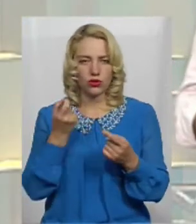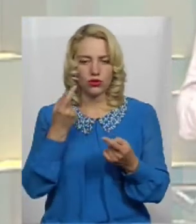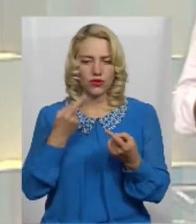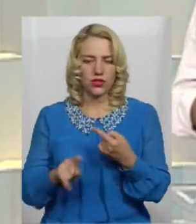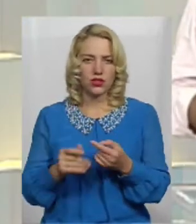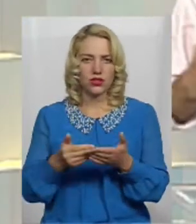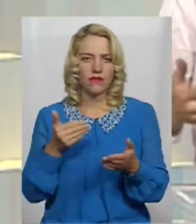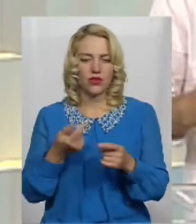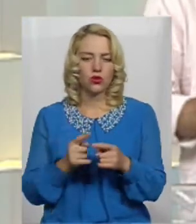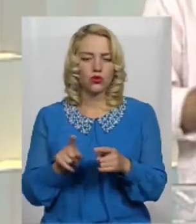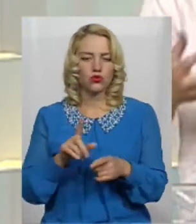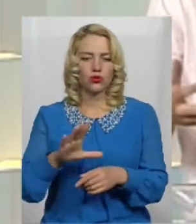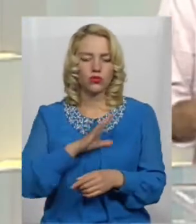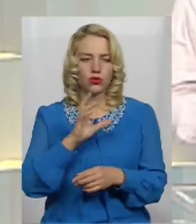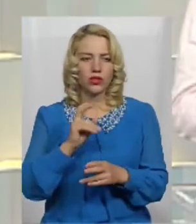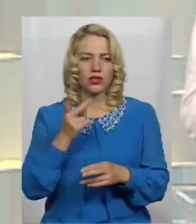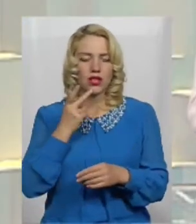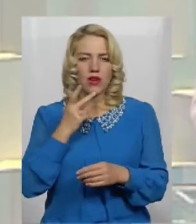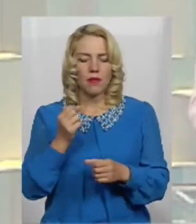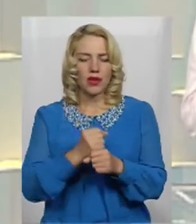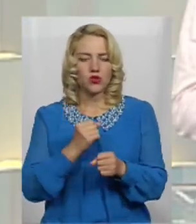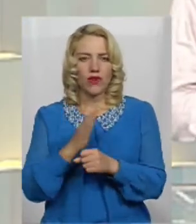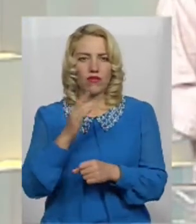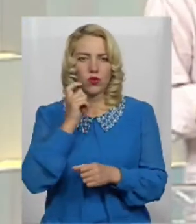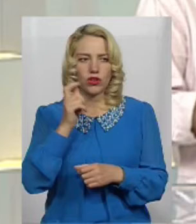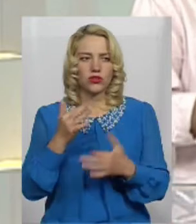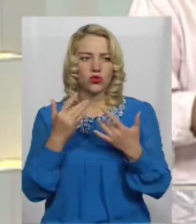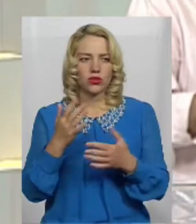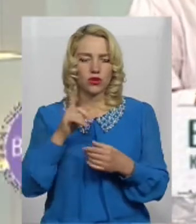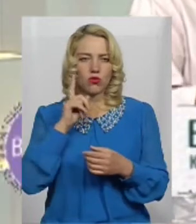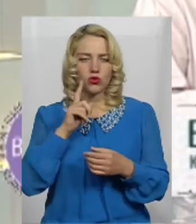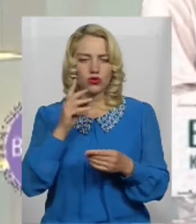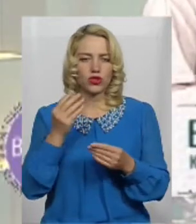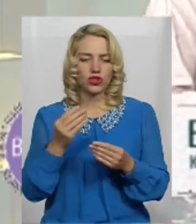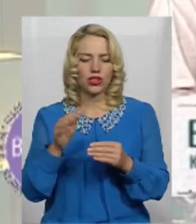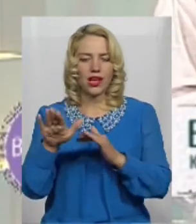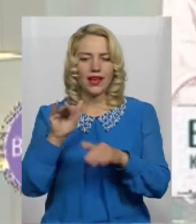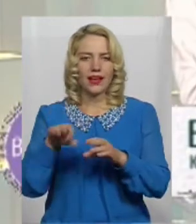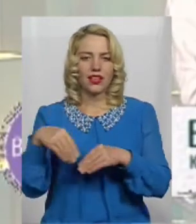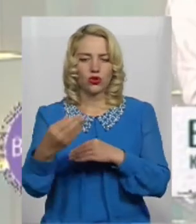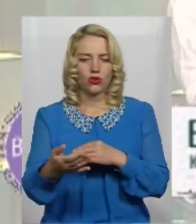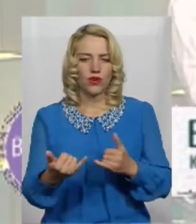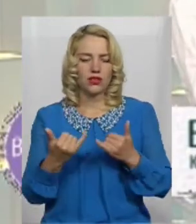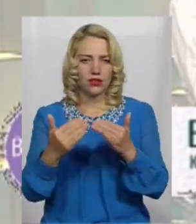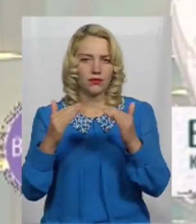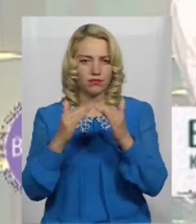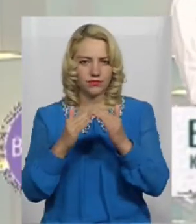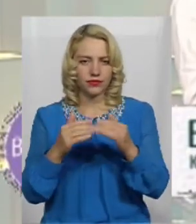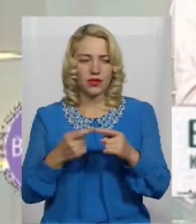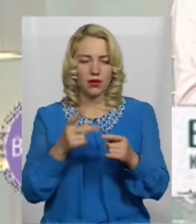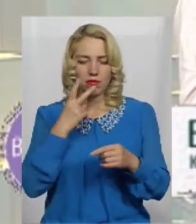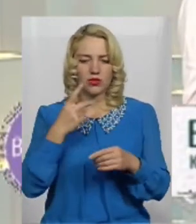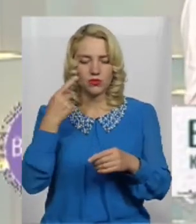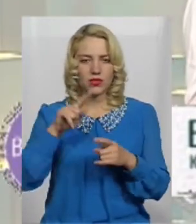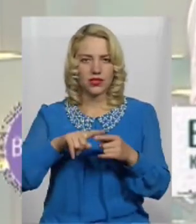відрізняється від того, що було, що зазвичай працювало в Україні. Оскільки молодіжне кредитування молодіжного житла, ми бачимо, власне, по цих